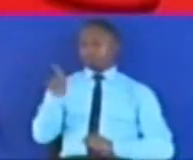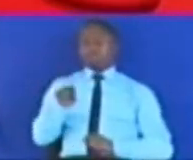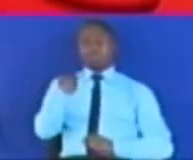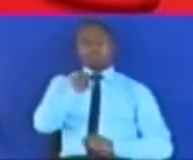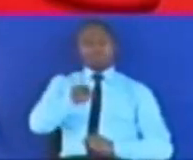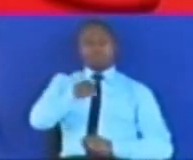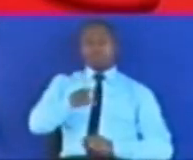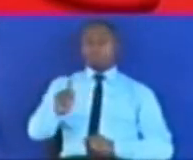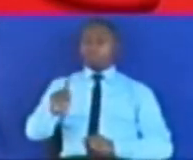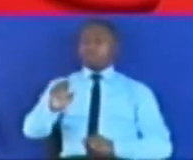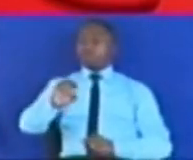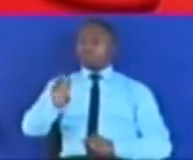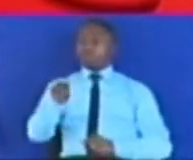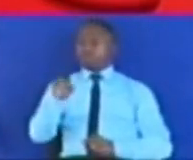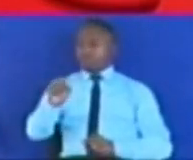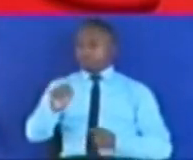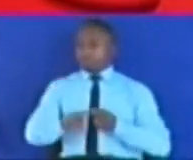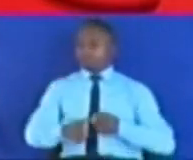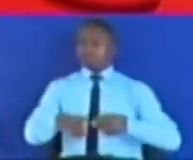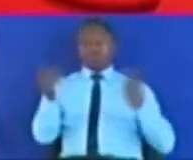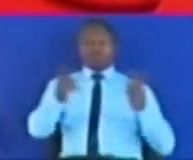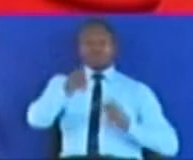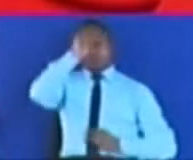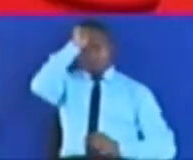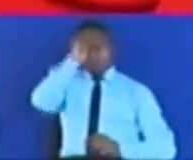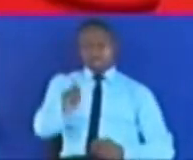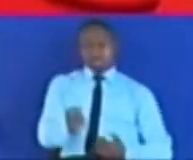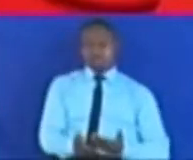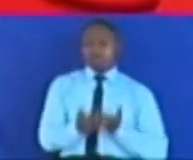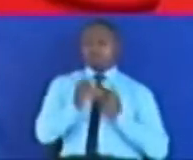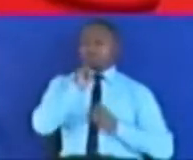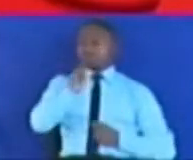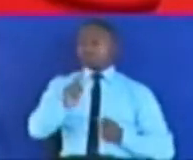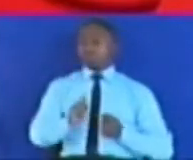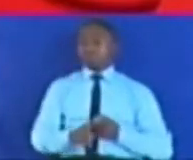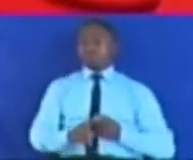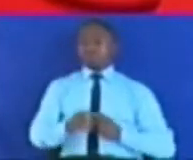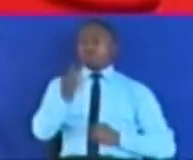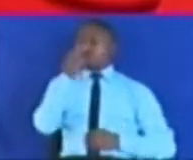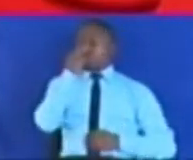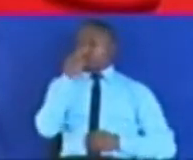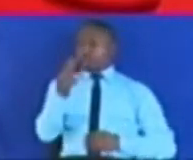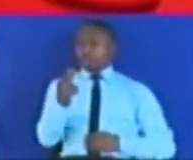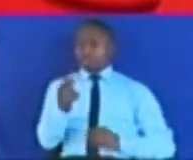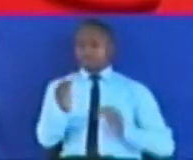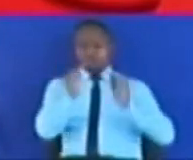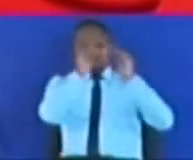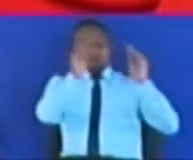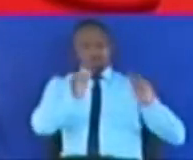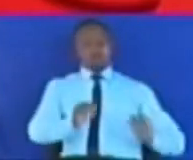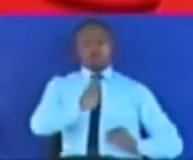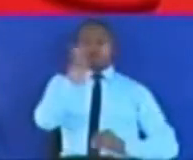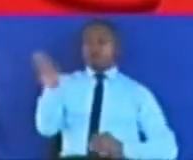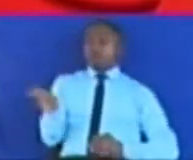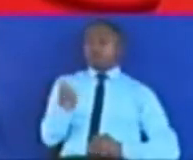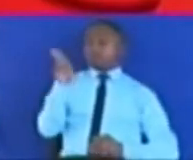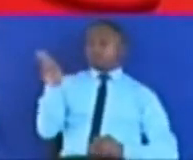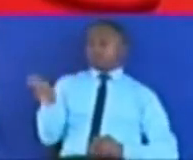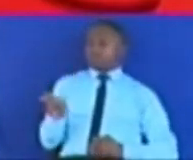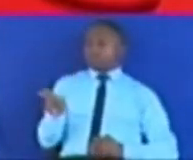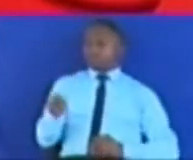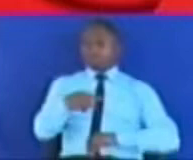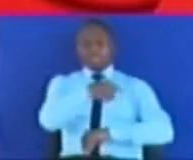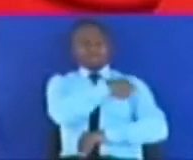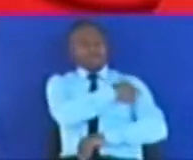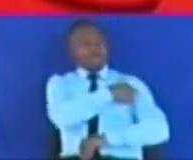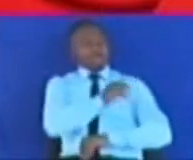ya Kahama. Lakini mheshimiwa Naibu Spika, ukiangalia kwa muundo wa halmashauri ya